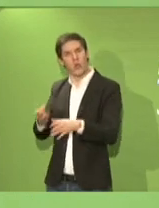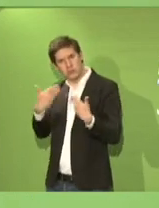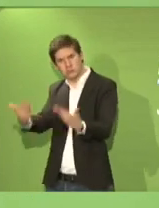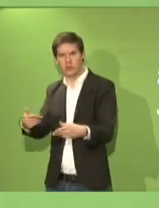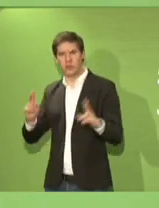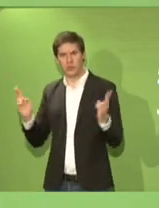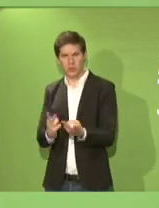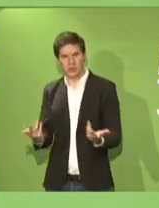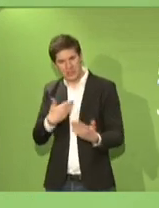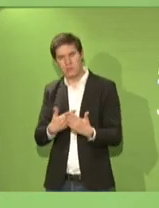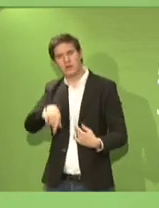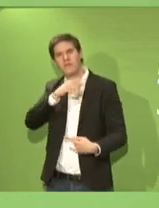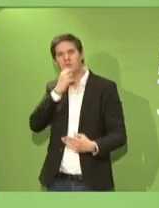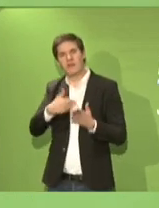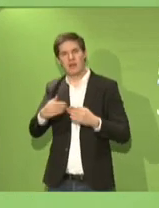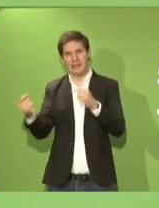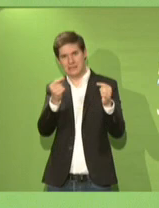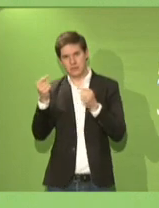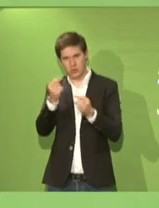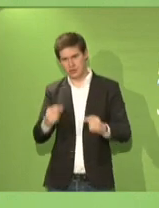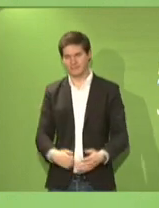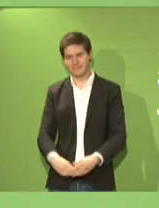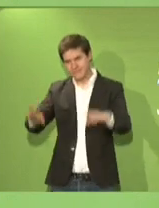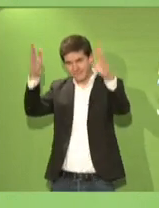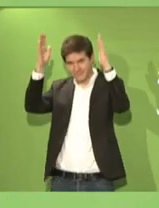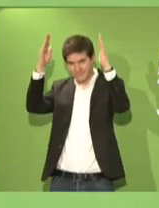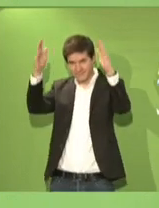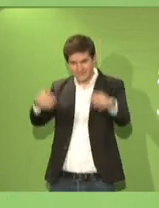weiter diskutieren, liebe Freundinnen und Freunde.